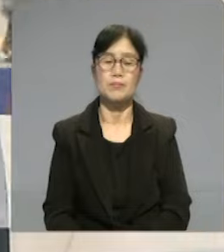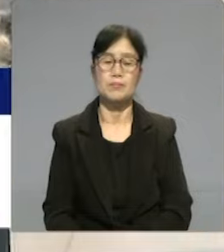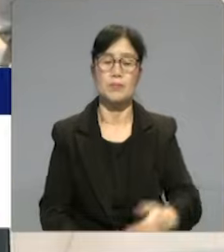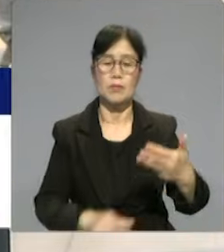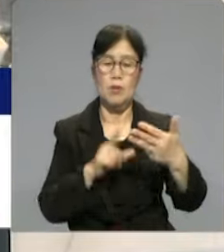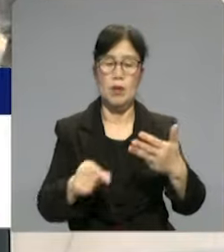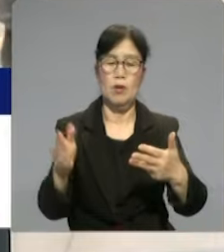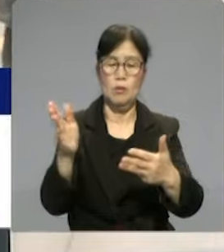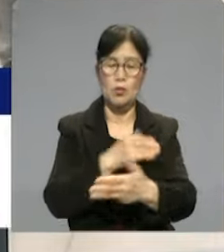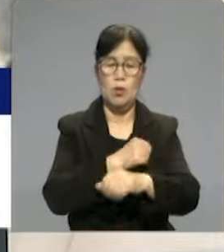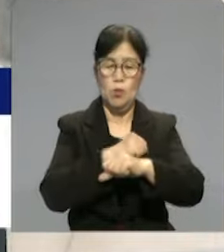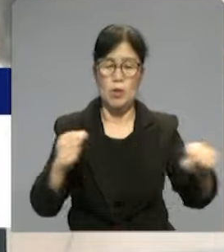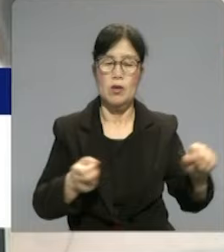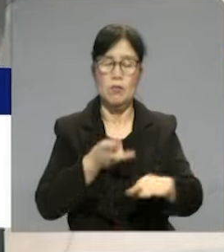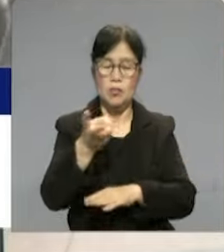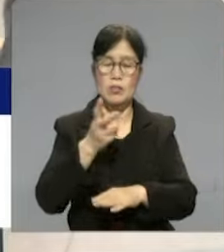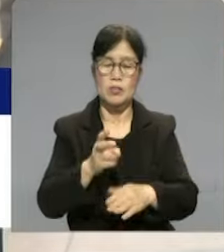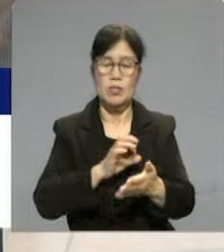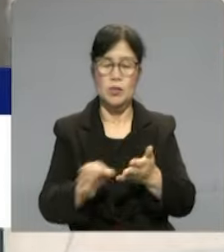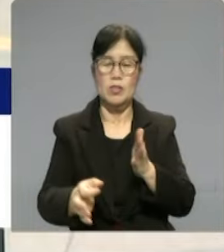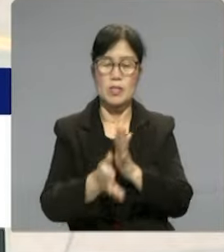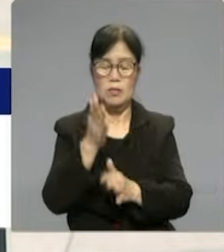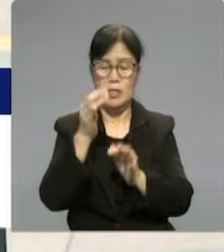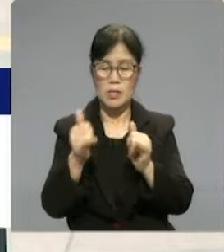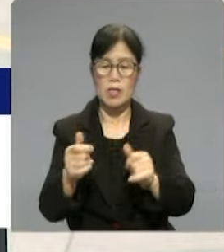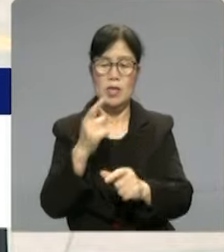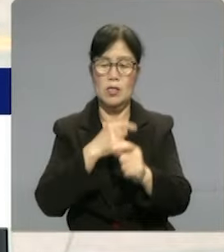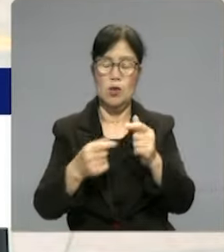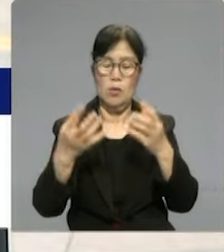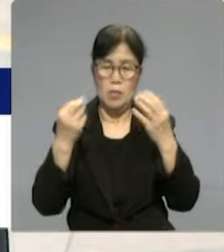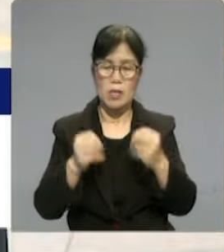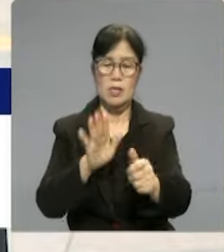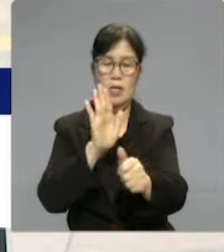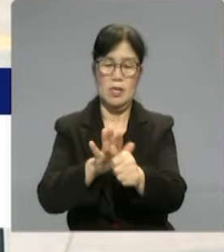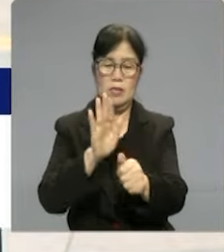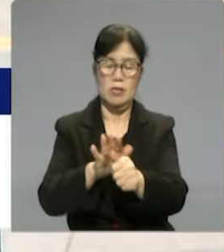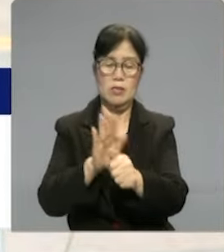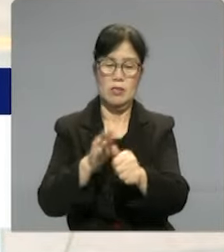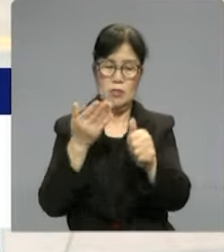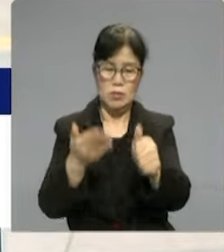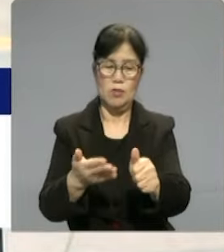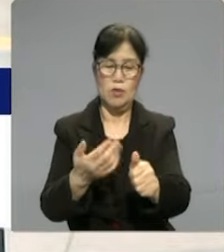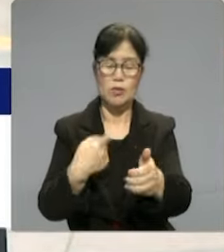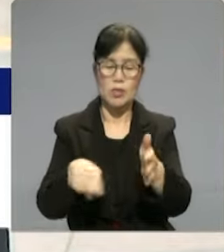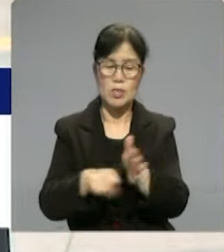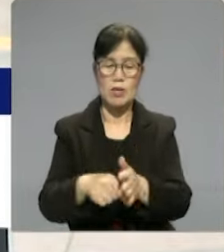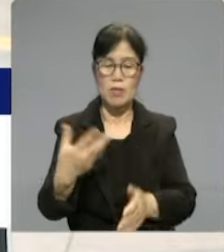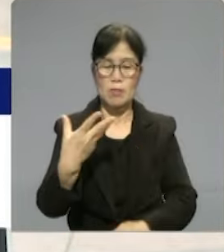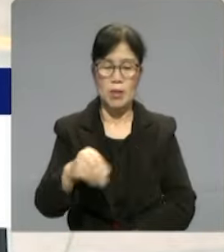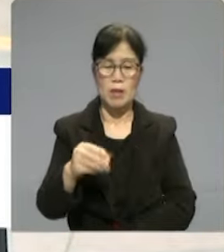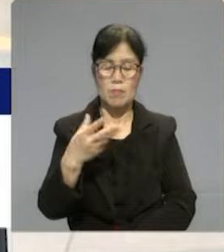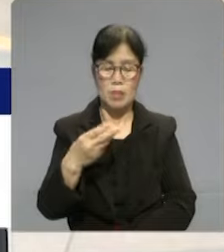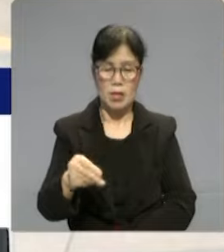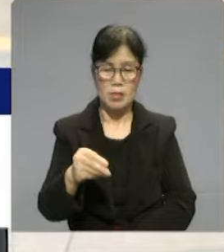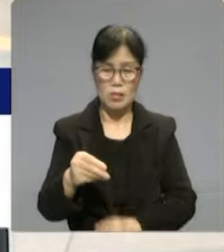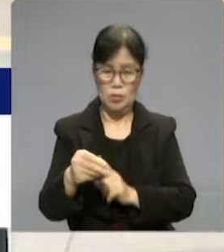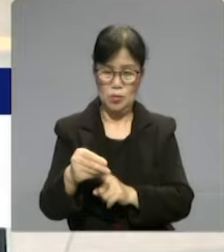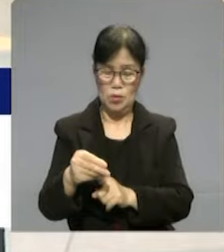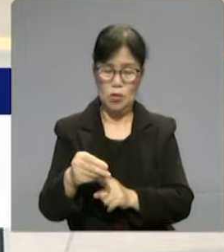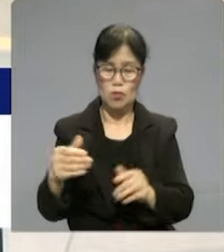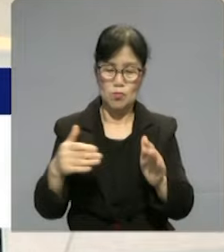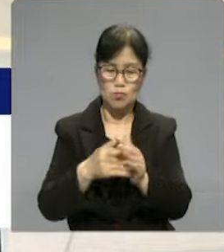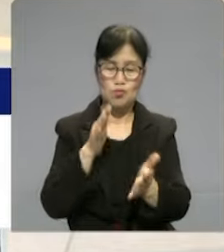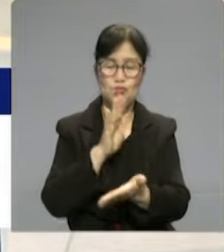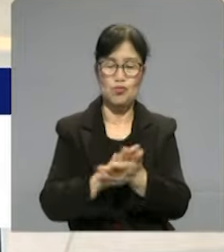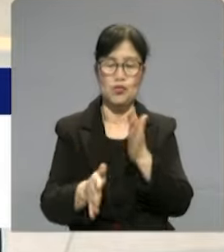8월부터는 광역버스를 이용하는 시민들에게 보다 두텁게 혜택을 드리기 위해서 8만